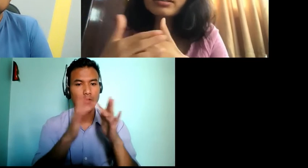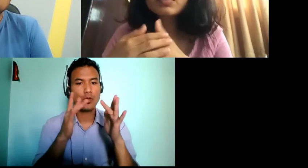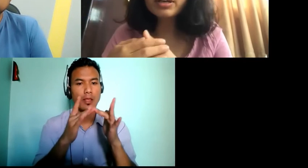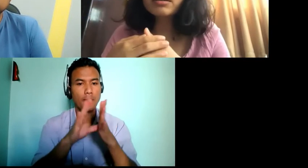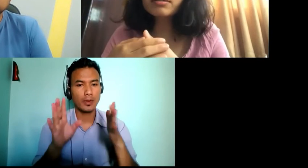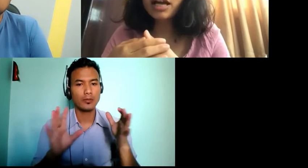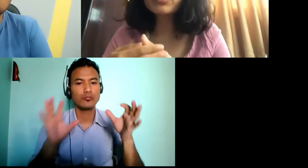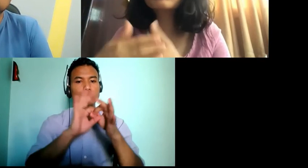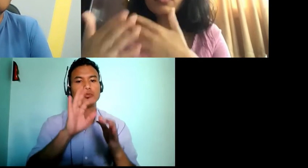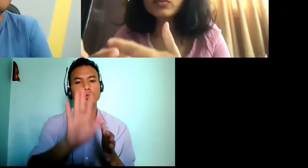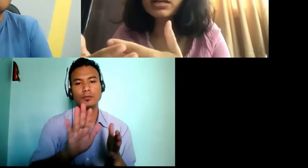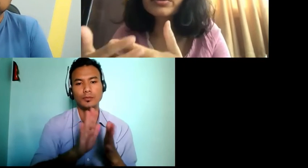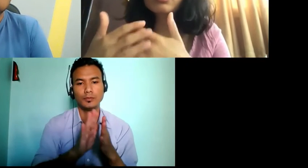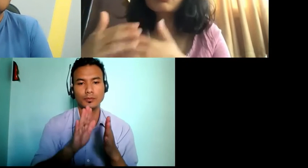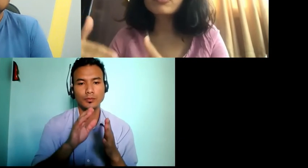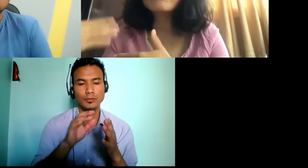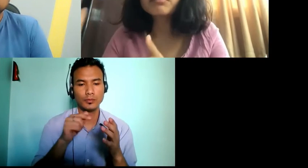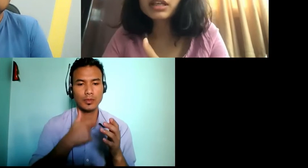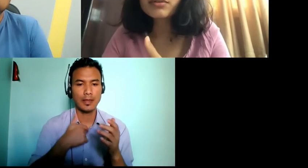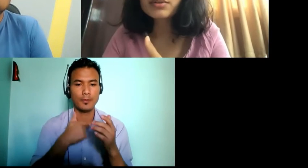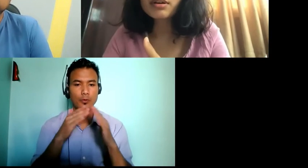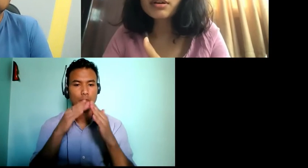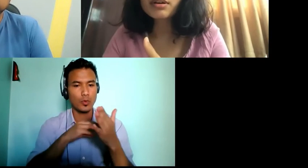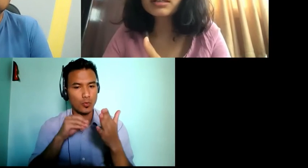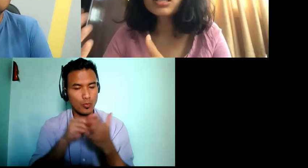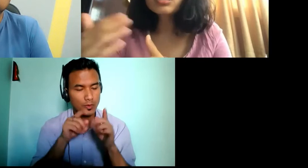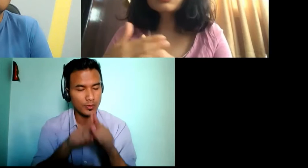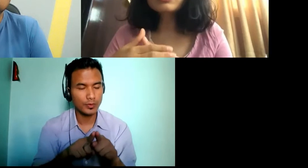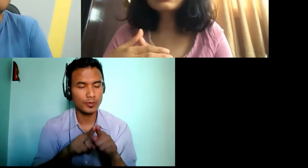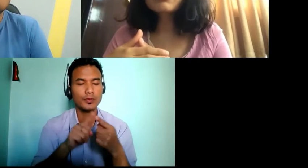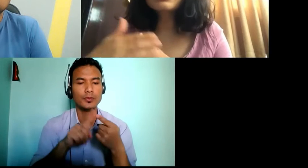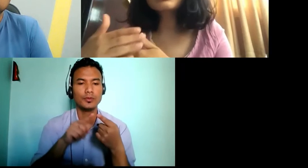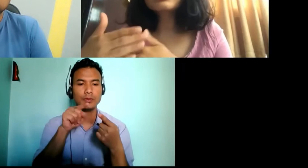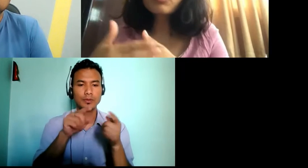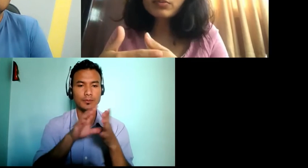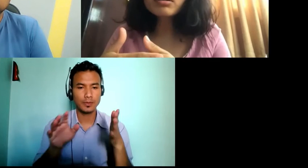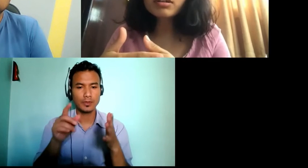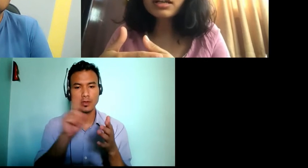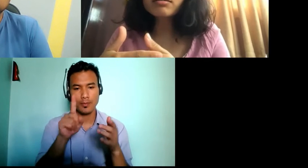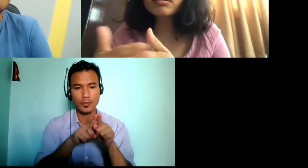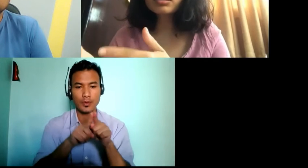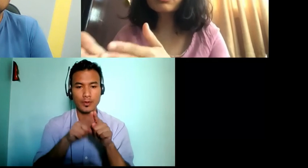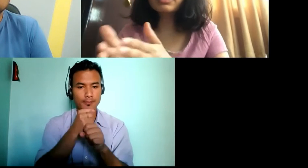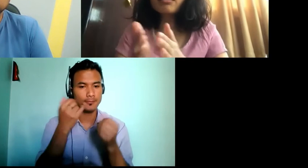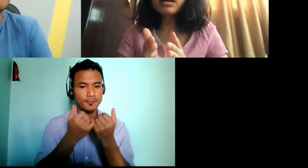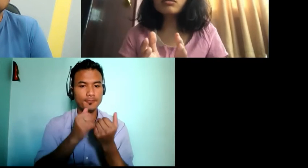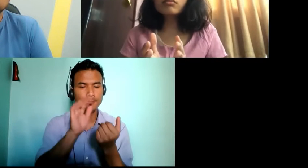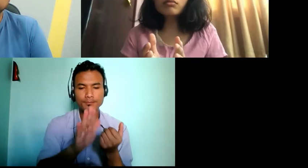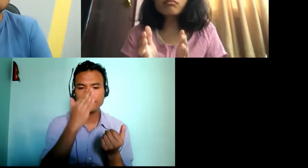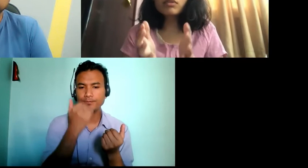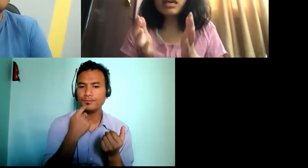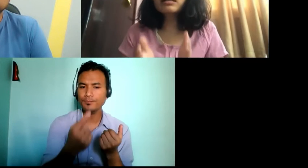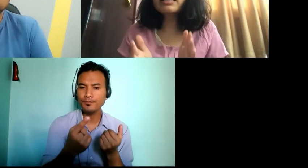नै कनेक्ट भइरहेको छ हाम्रो लभ्ड वानहरूसँग, हाम्रो फ्यामिलीहरूसँग होइन. सो यसले गर्दाखेरि यसले राम्रो पनि गरिरहेको छ, किनभने एउटा